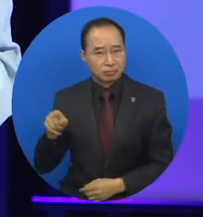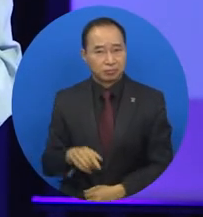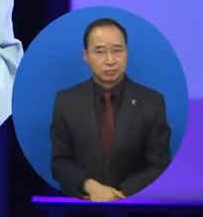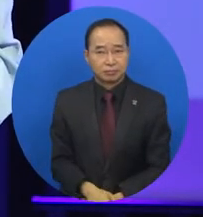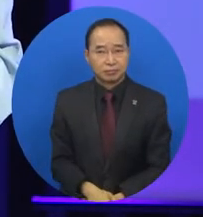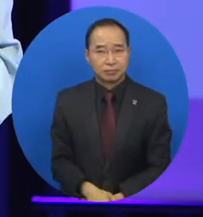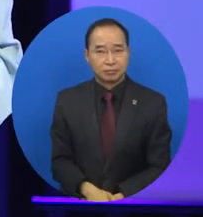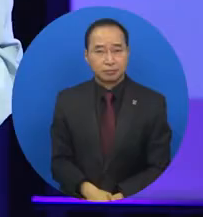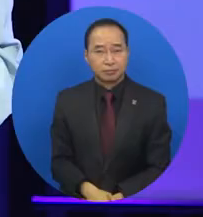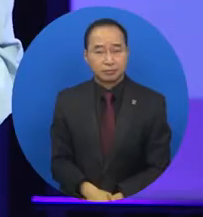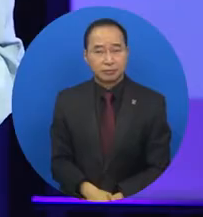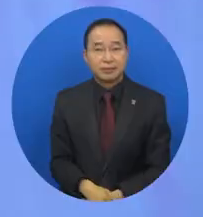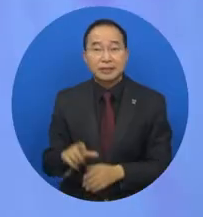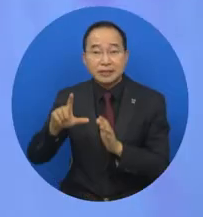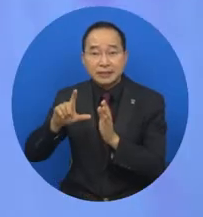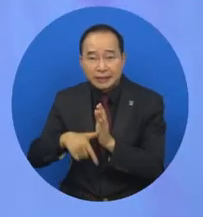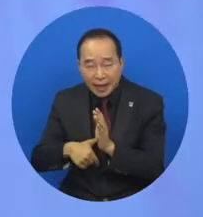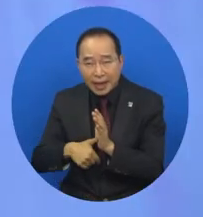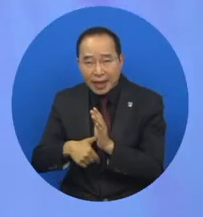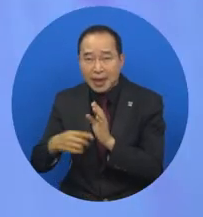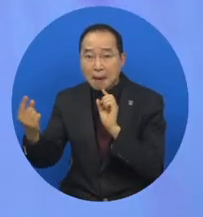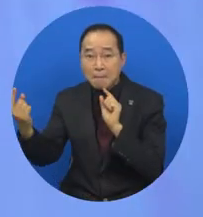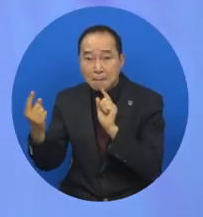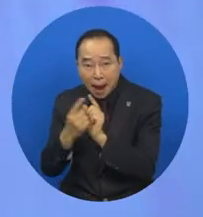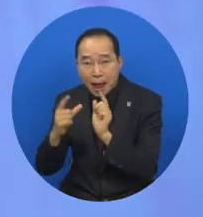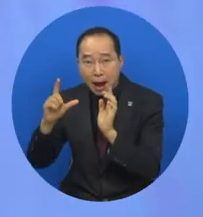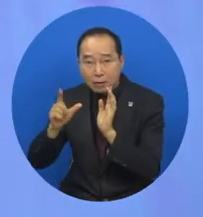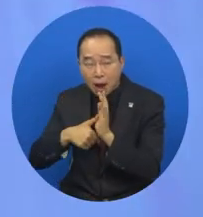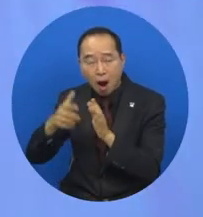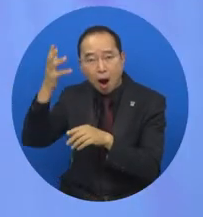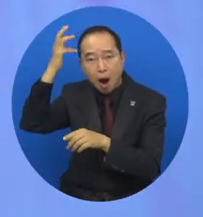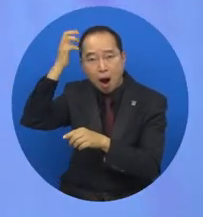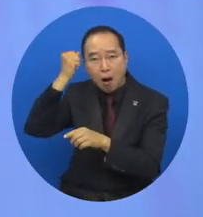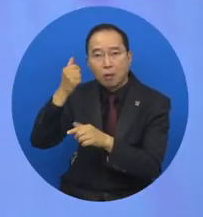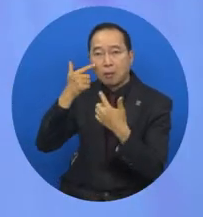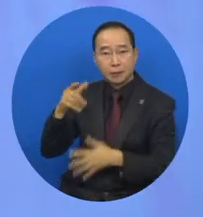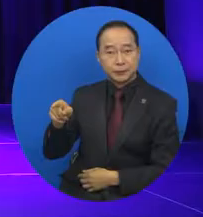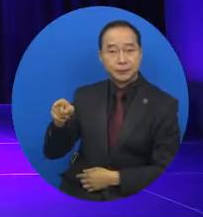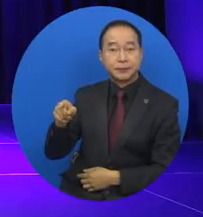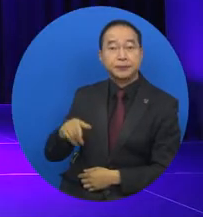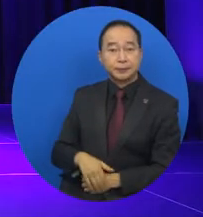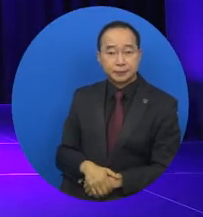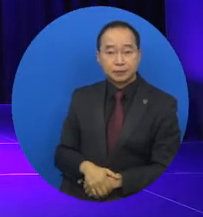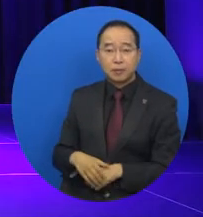알려진 인물이었습니다. 그때를 지금도 생생하게 기억합니다.